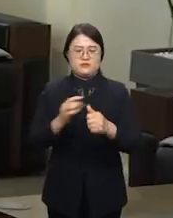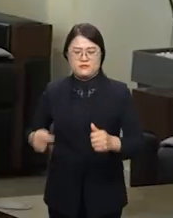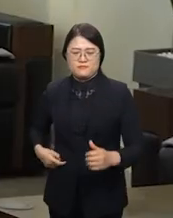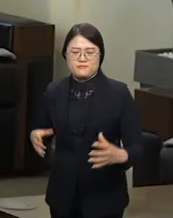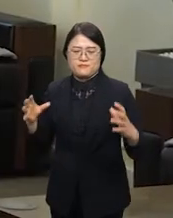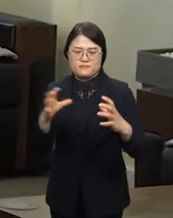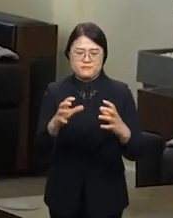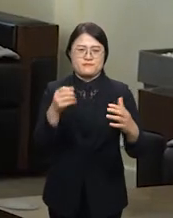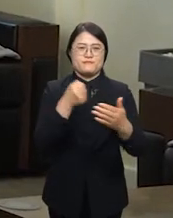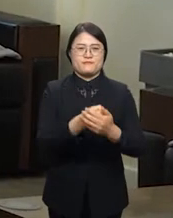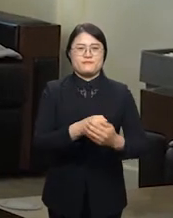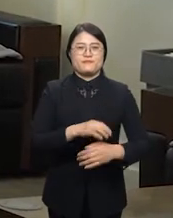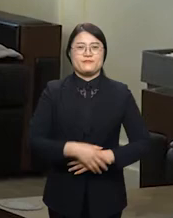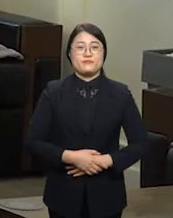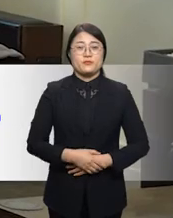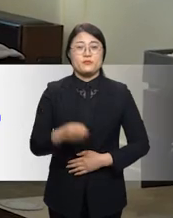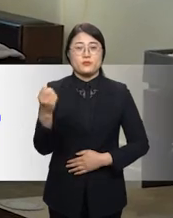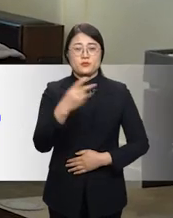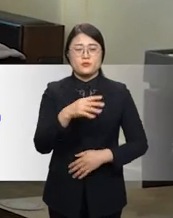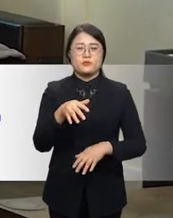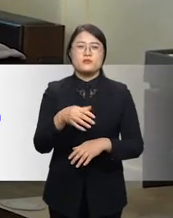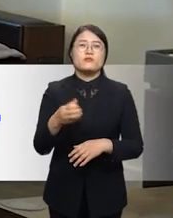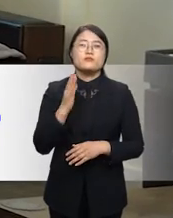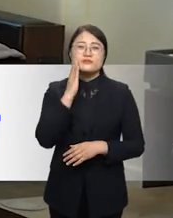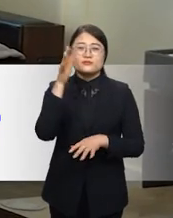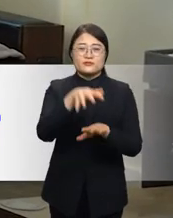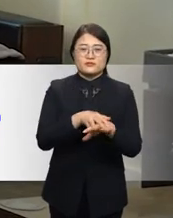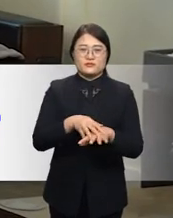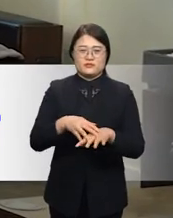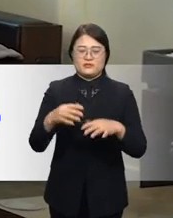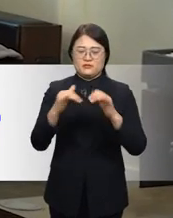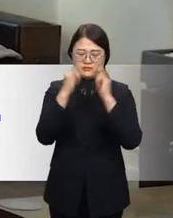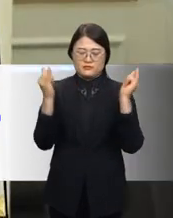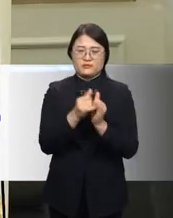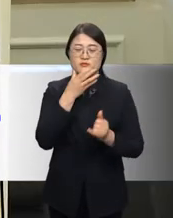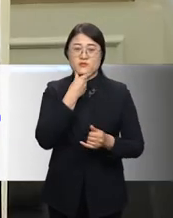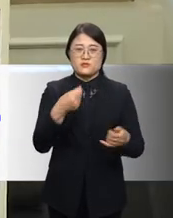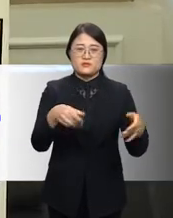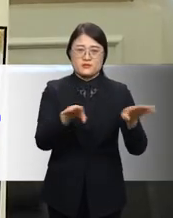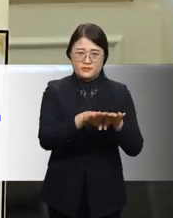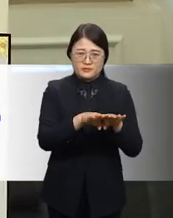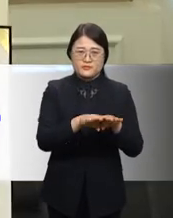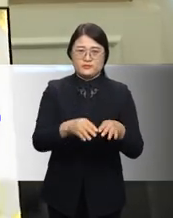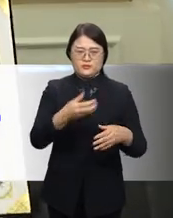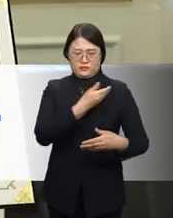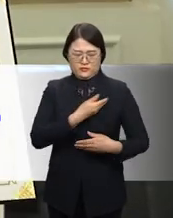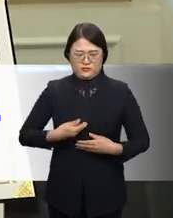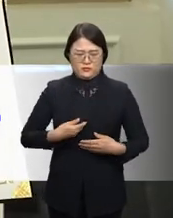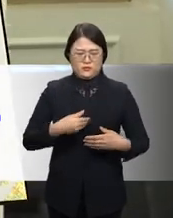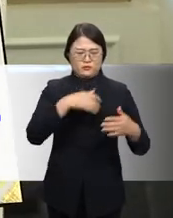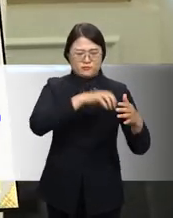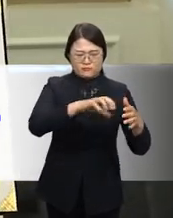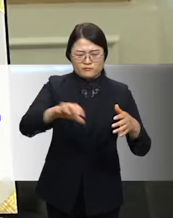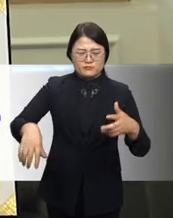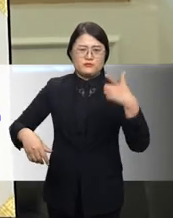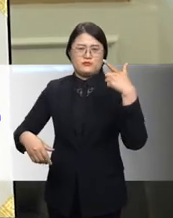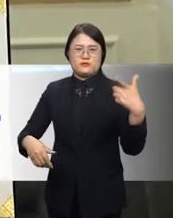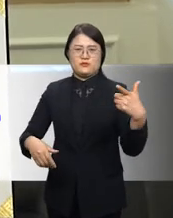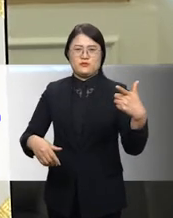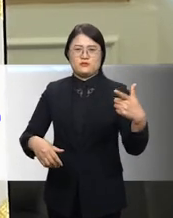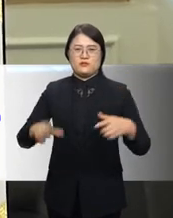했습니다. 또한 청계종합사회복지관과 희망복지지원단, 그리고 6개동